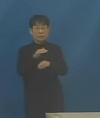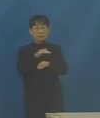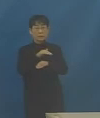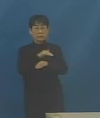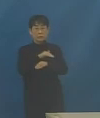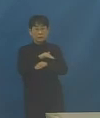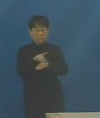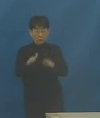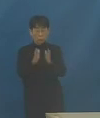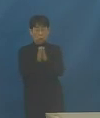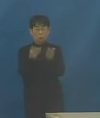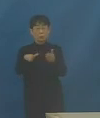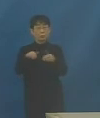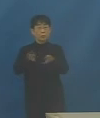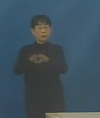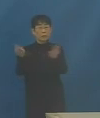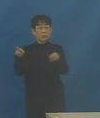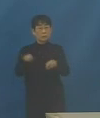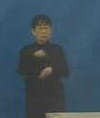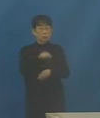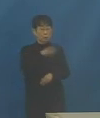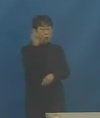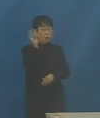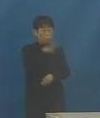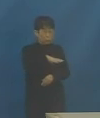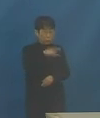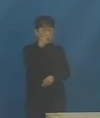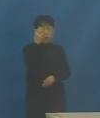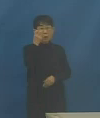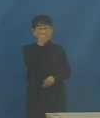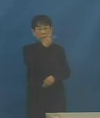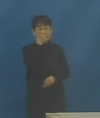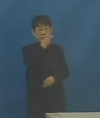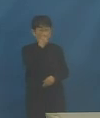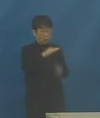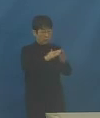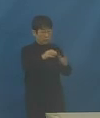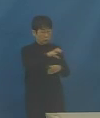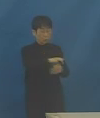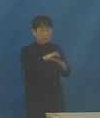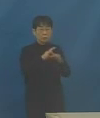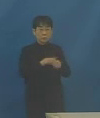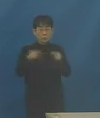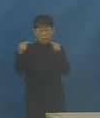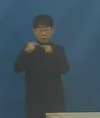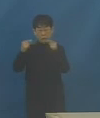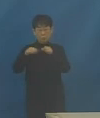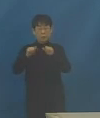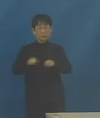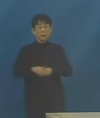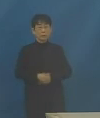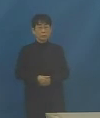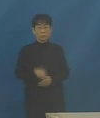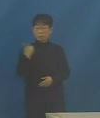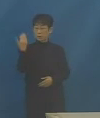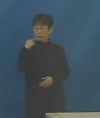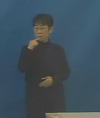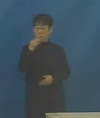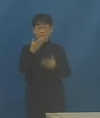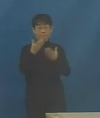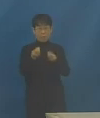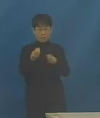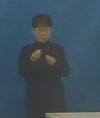のでその中でもこの無料検査な扱いについて議論をさせていただきたいと思いますそうそれと申しましたように